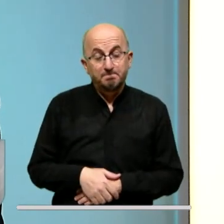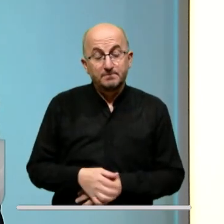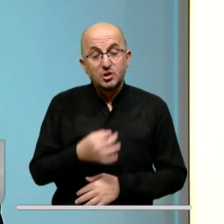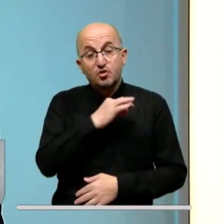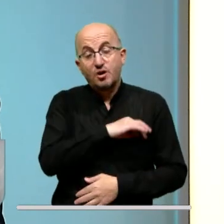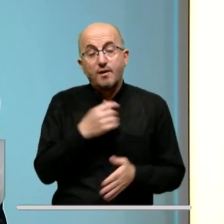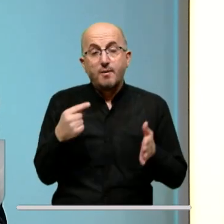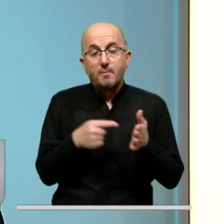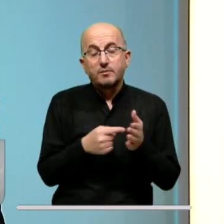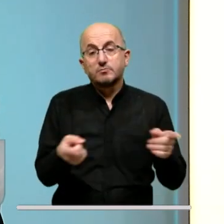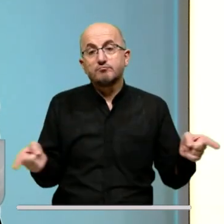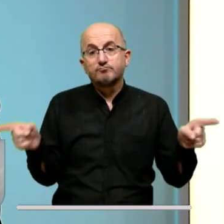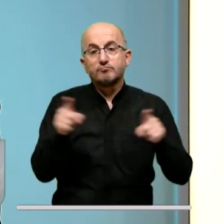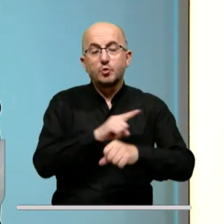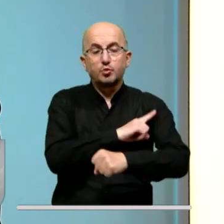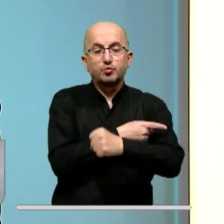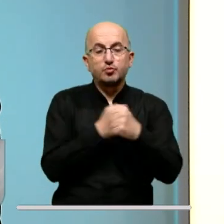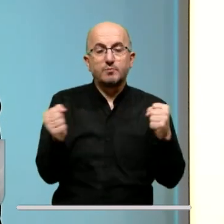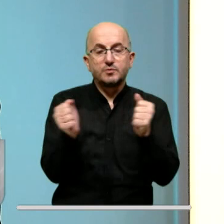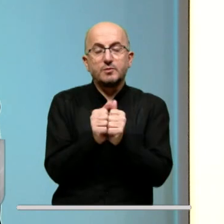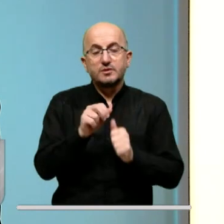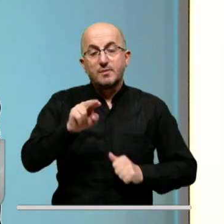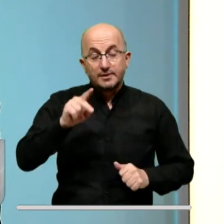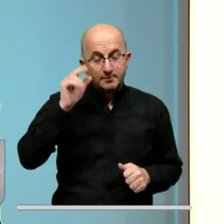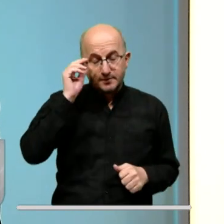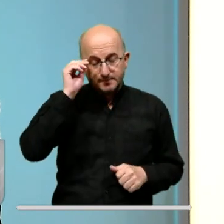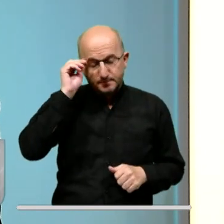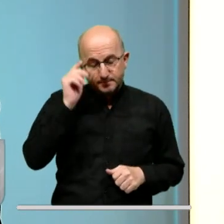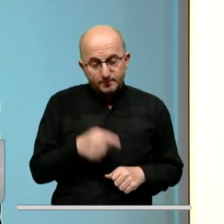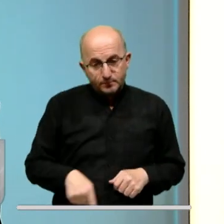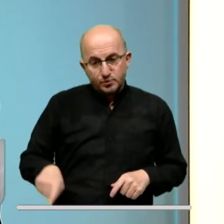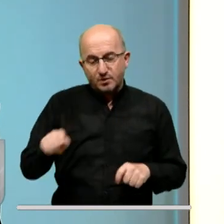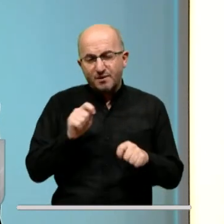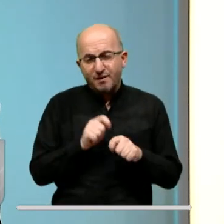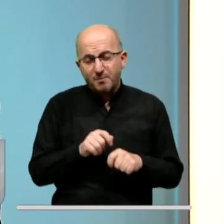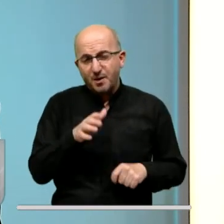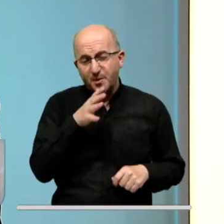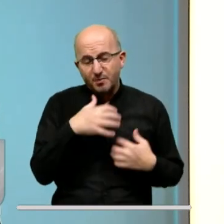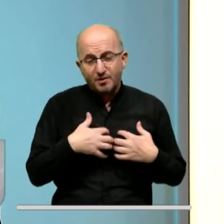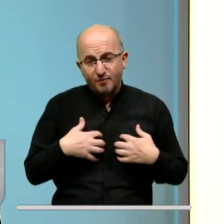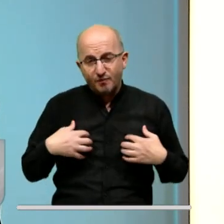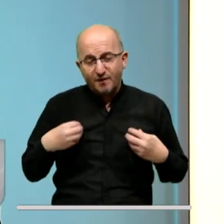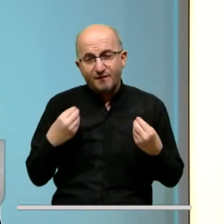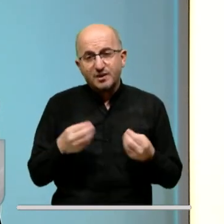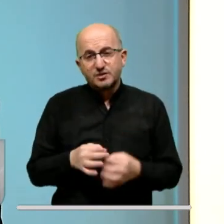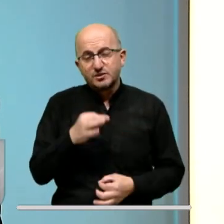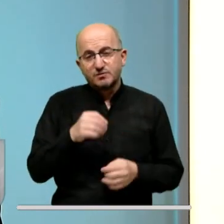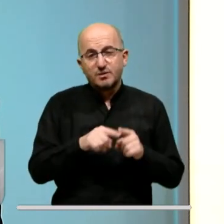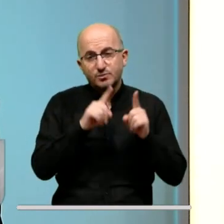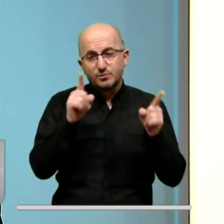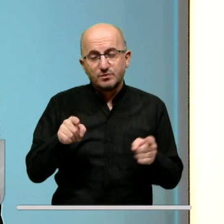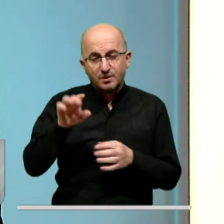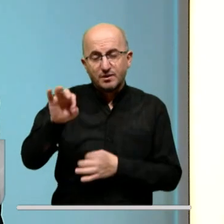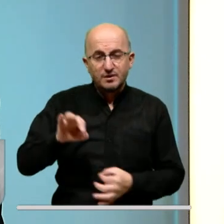kar amaçlı bir araya güçlerimizi birleştirmek gibi bunları Tabii ki yapabilen ve güven Telkin eden kişi ve kuruluşlar aracılıyla yapabiliriz